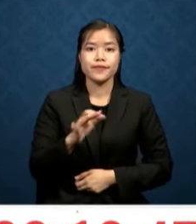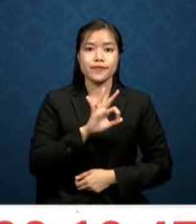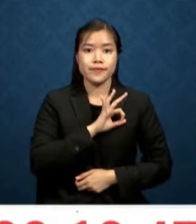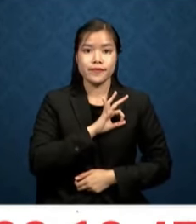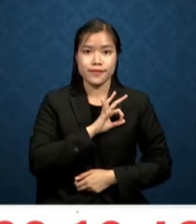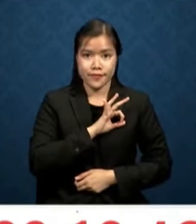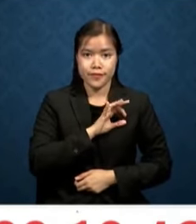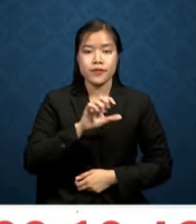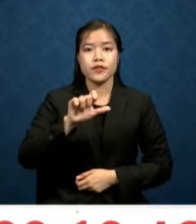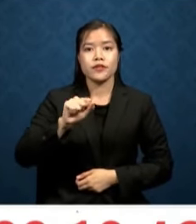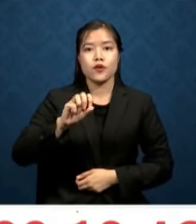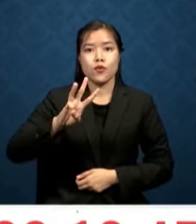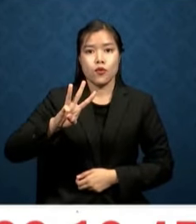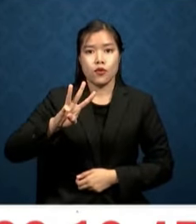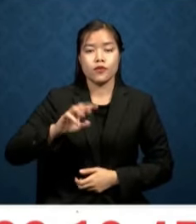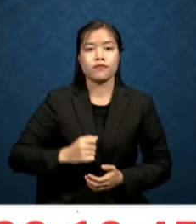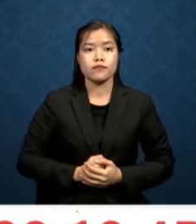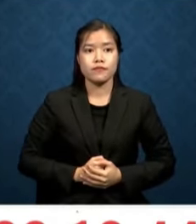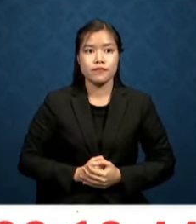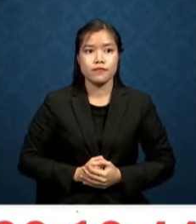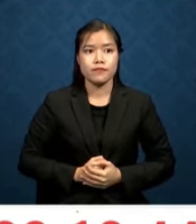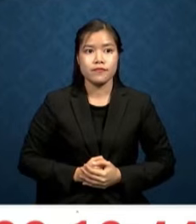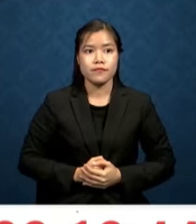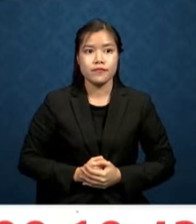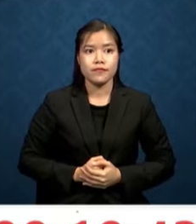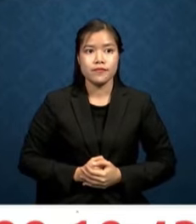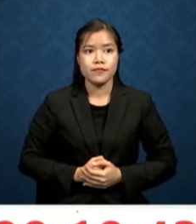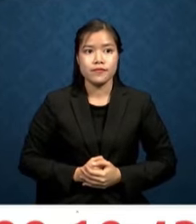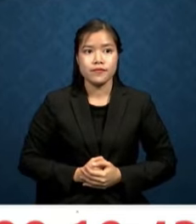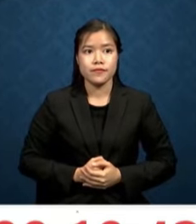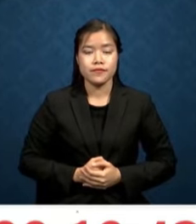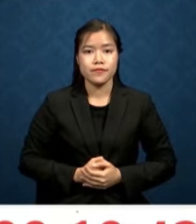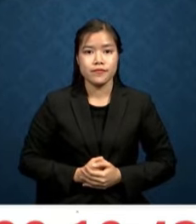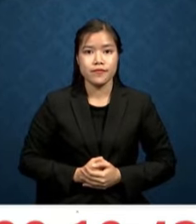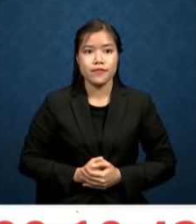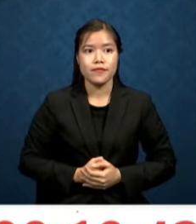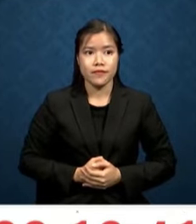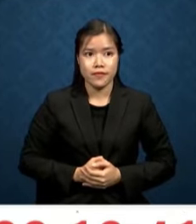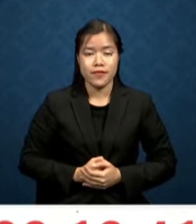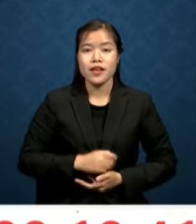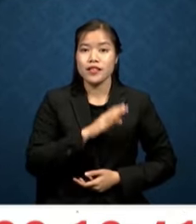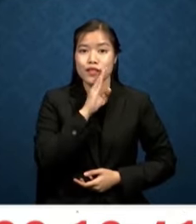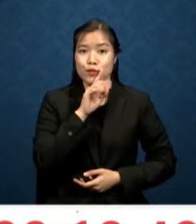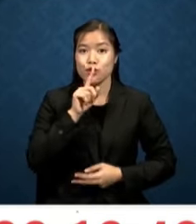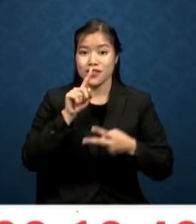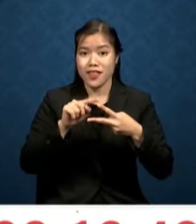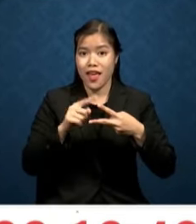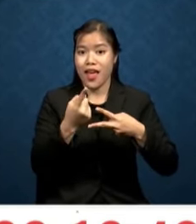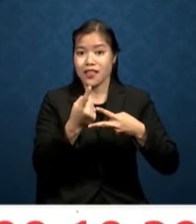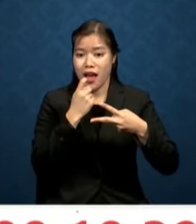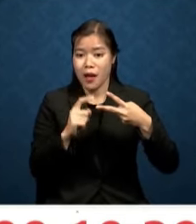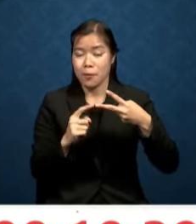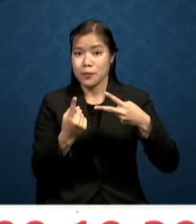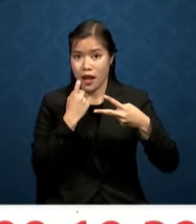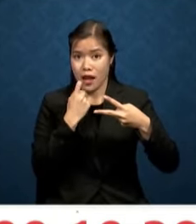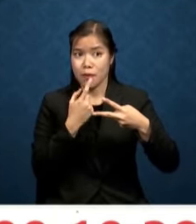งเกียรติทุกท่านก็ขอทราบนิดนึงนะครับจะให้ปบตอบทั้ง2คำถามในเวลาเดียวกันเลยใช่